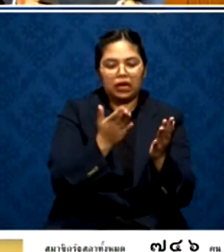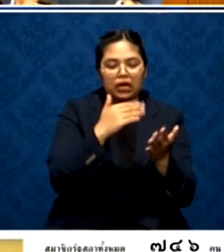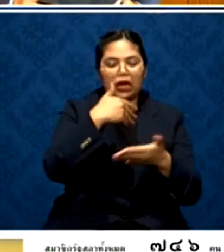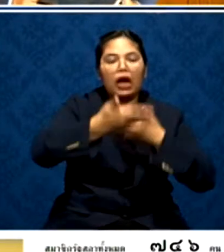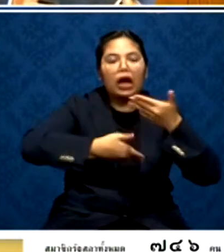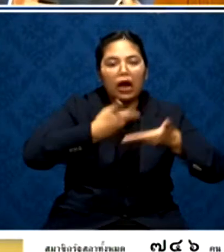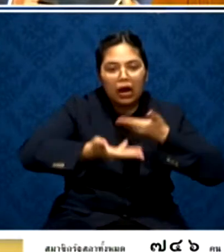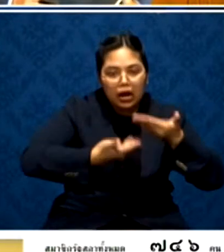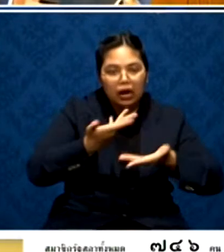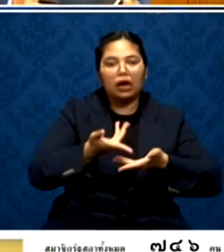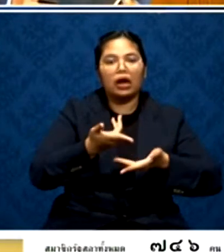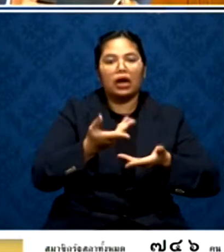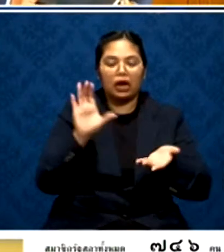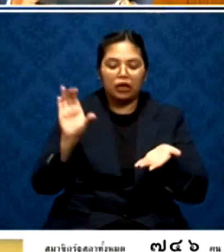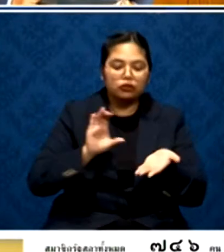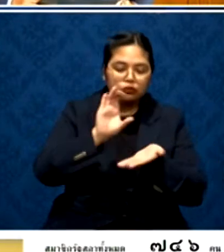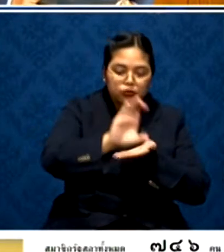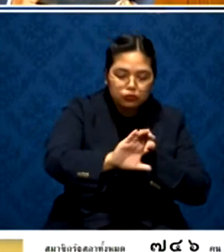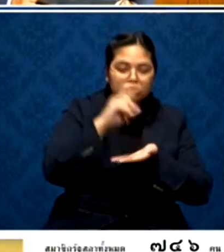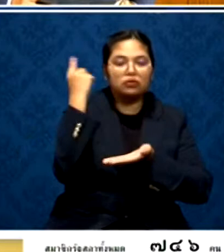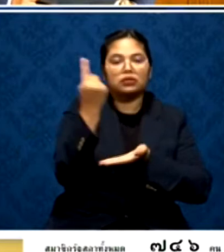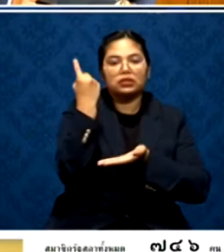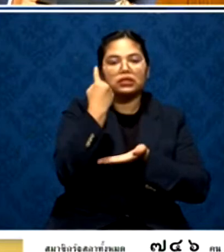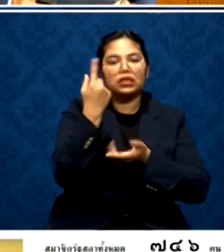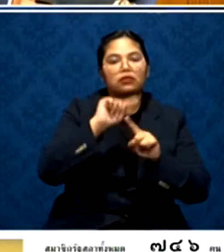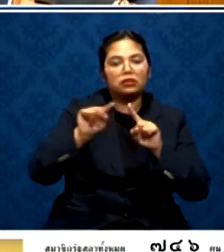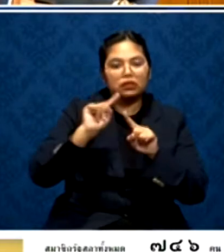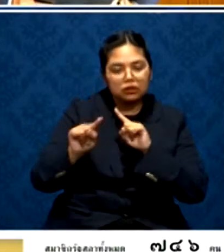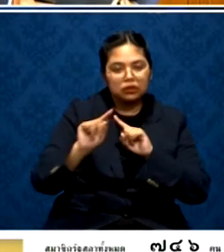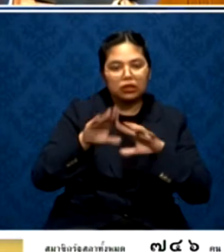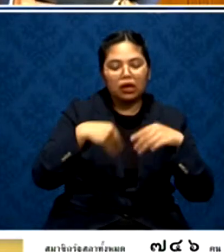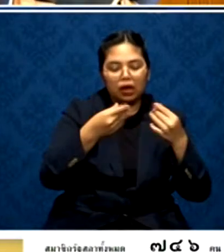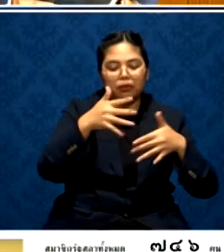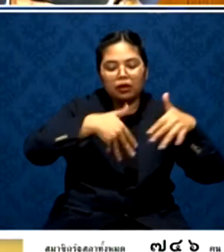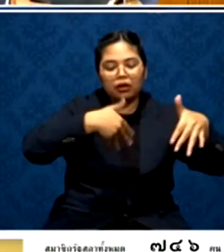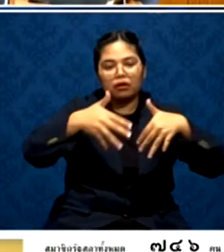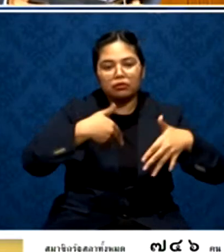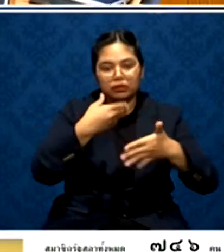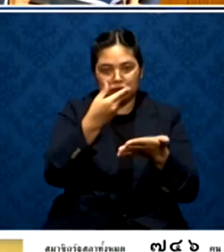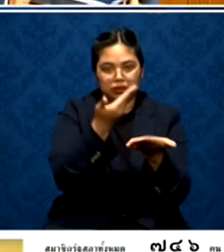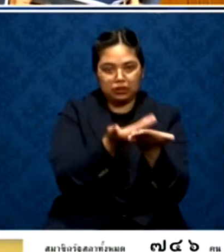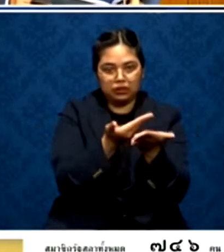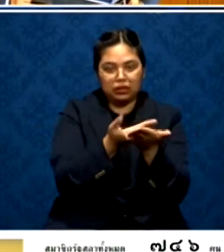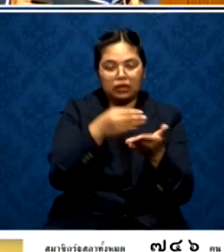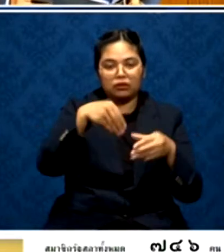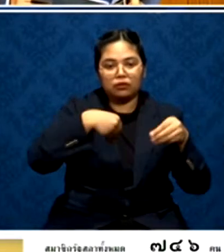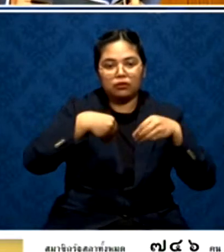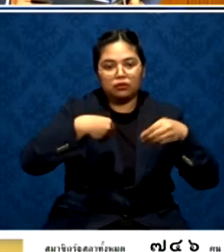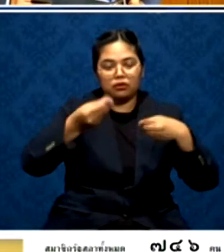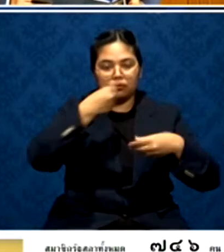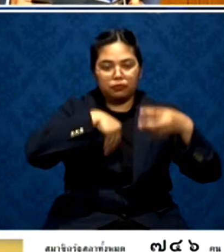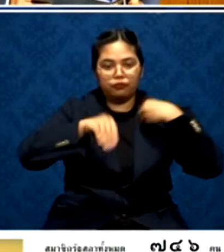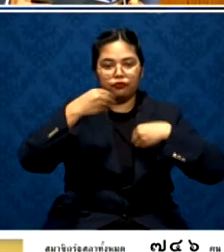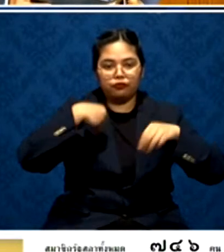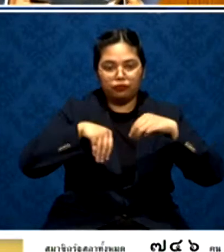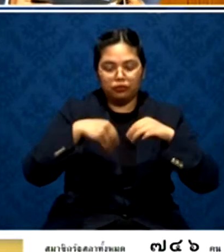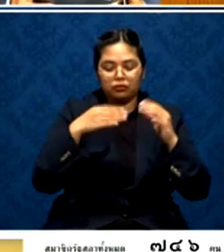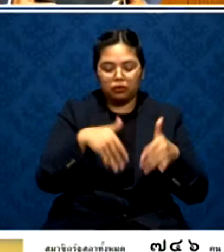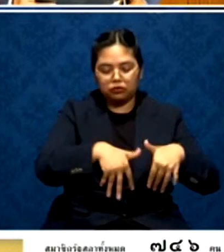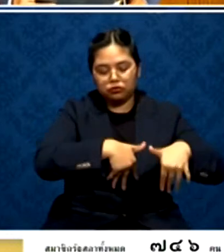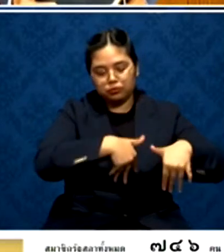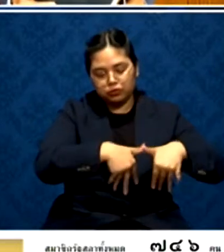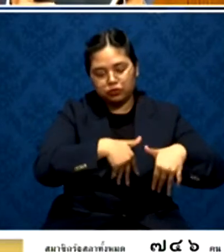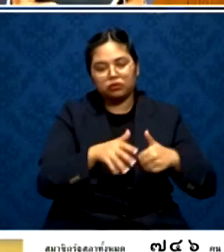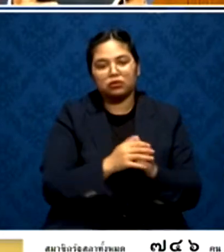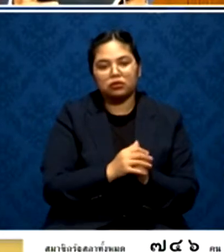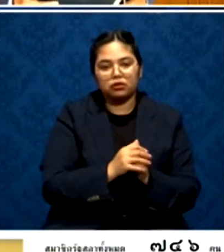นและการท่องเที่ยวเพื่อสร้างรายได้ให้แก่ประชาชนและสนับสนุนการขยายตัวท